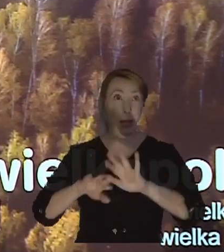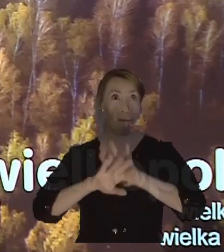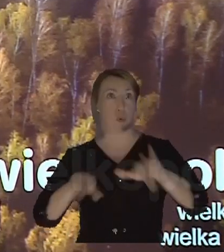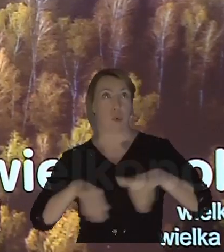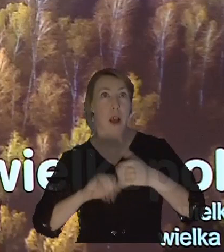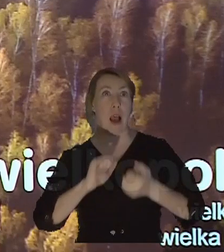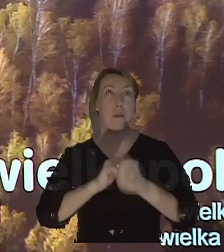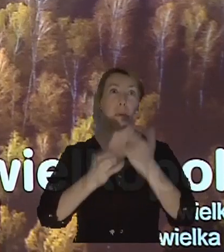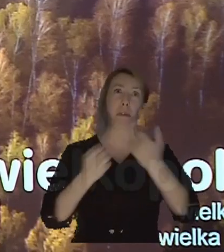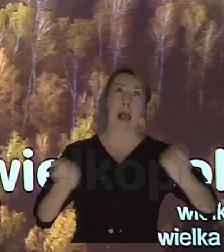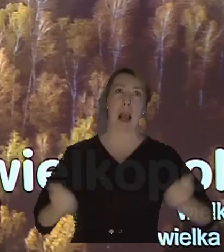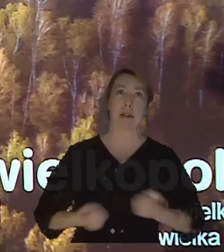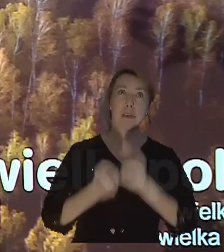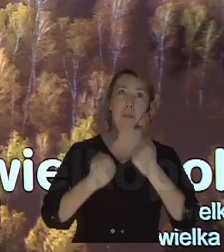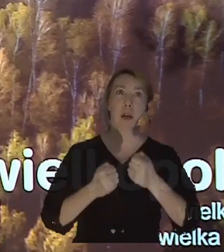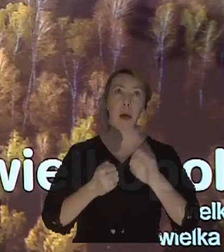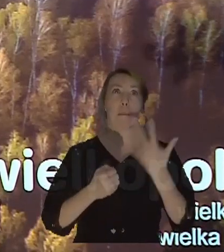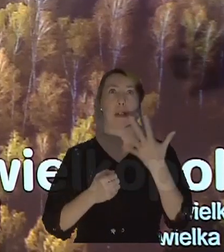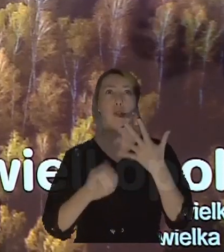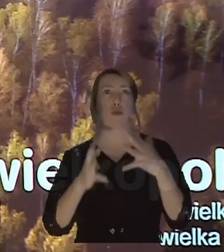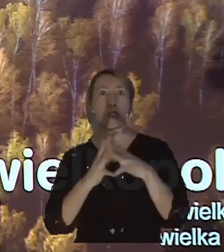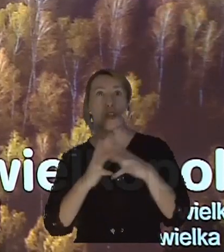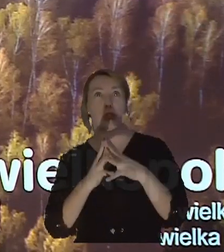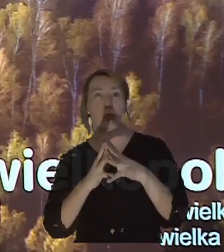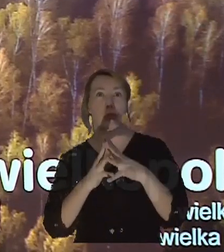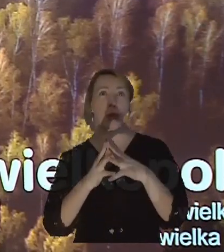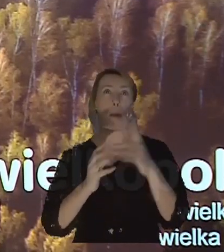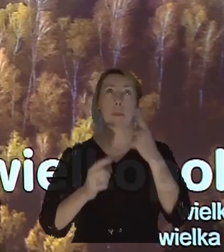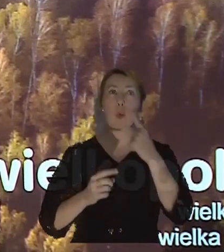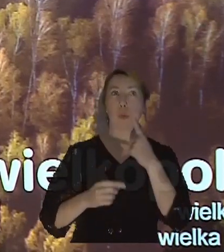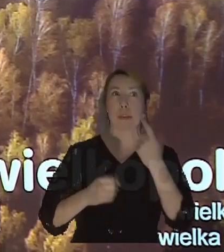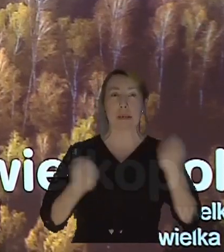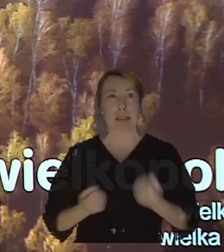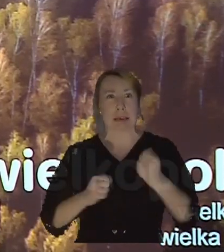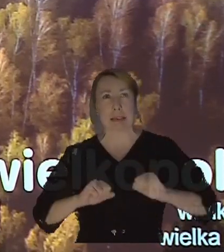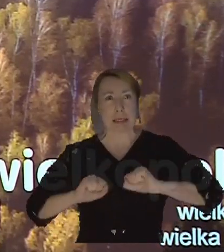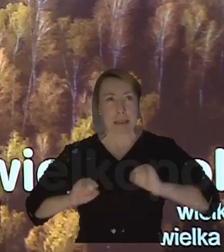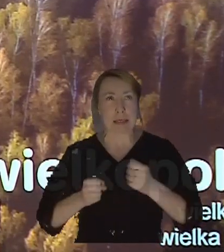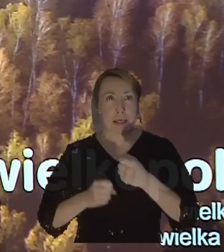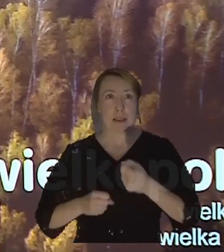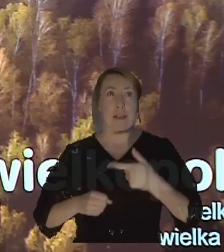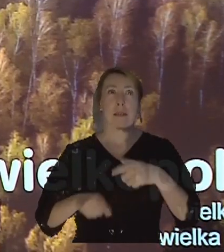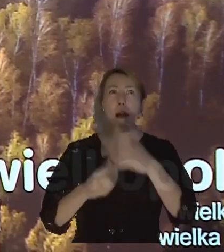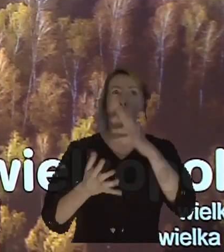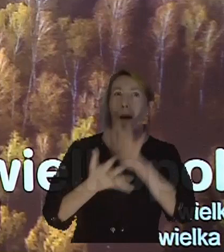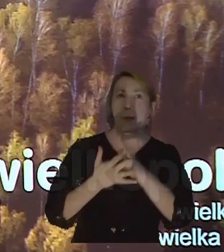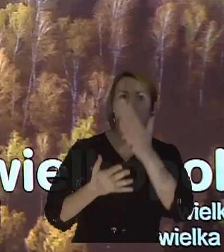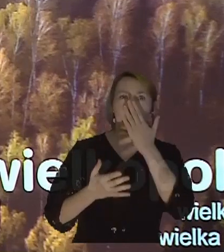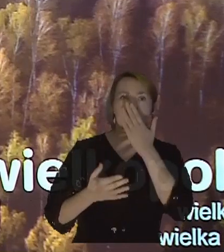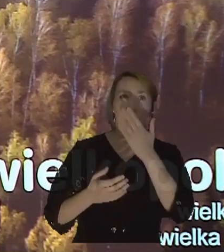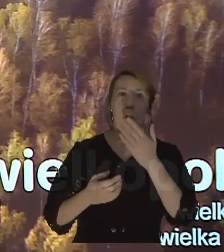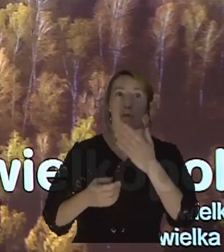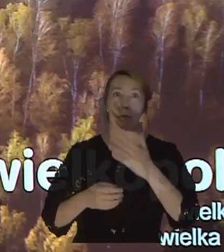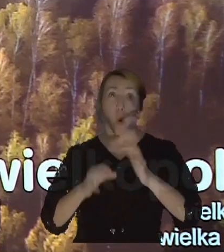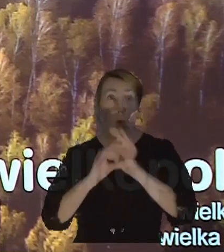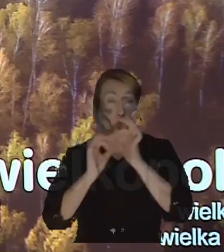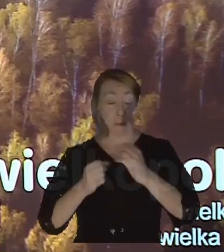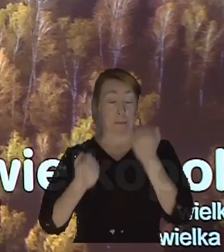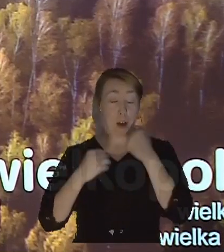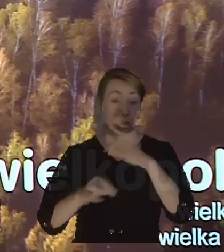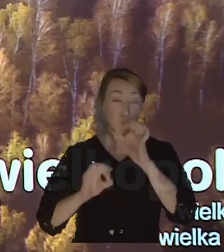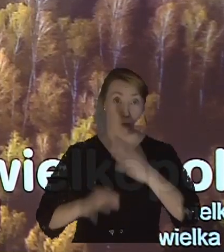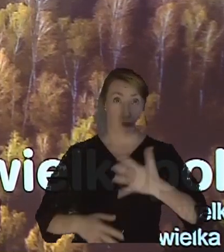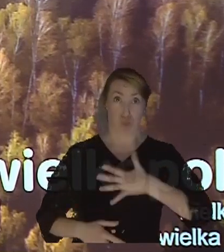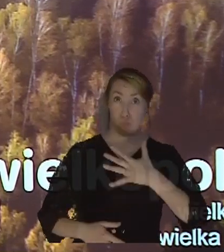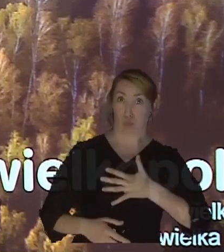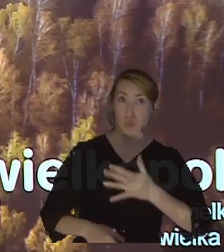pływania lub innej aktywności po 5-10 minutach wysiłku fizycznego i charakteryzuje się bardzo